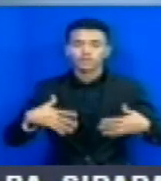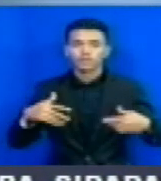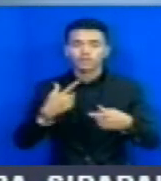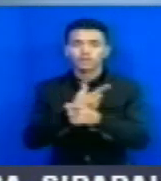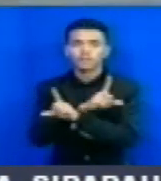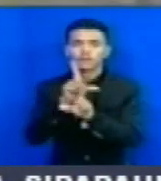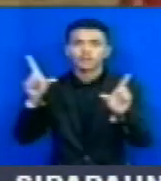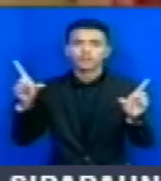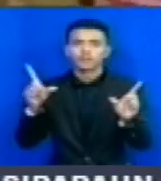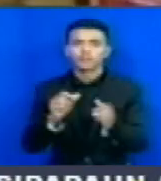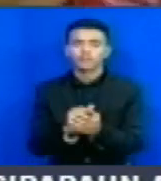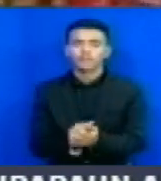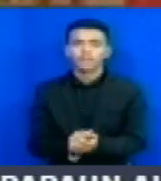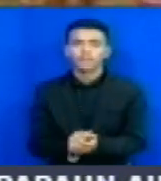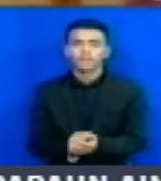libertasyon.